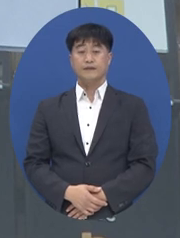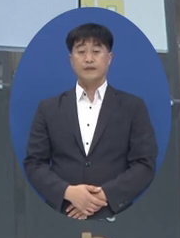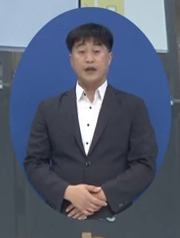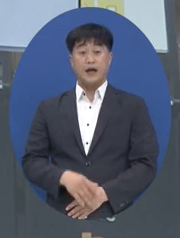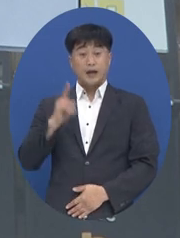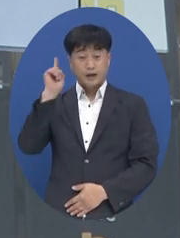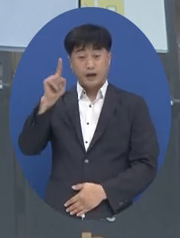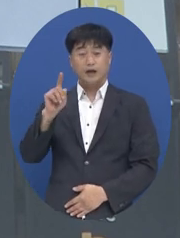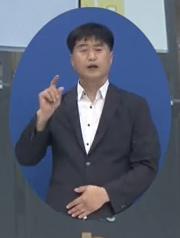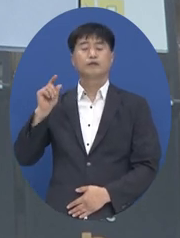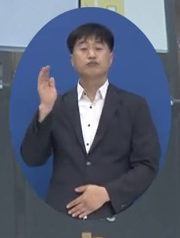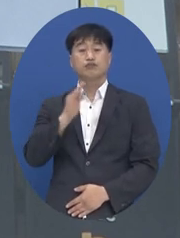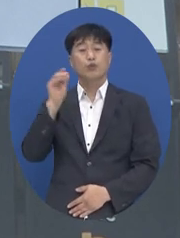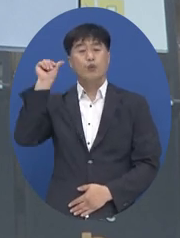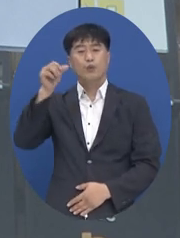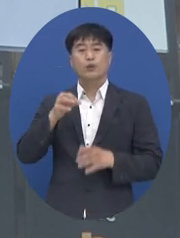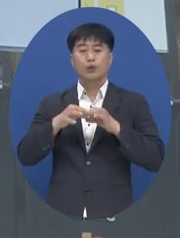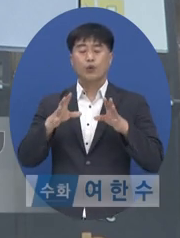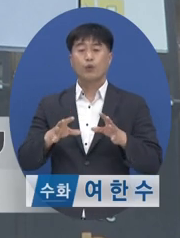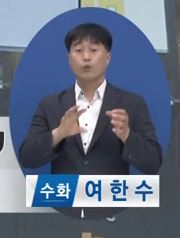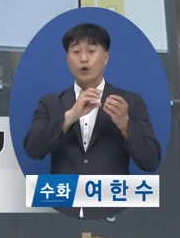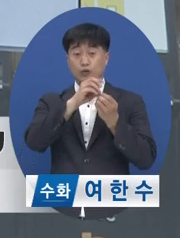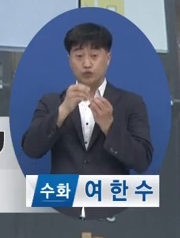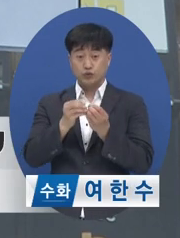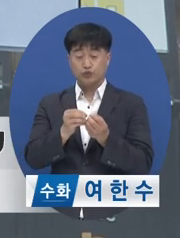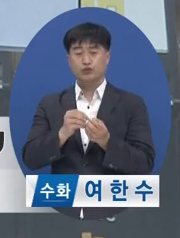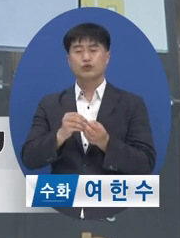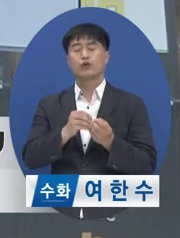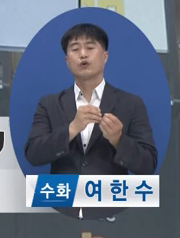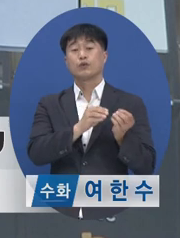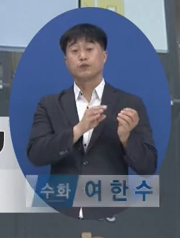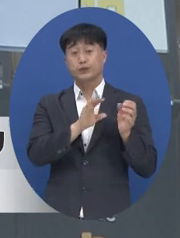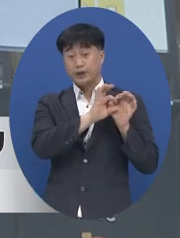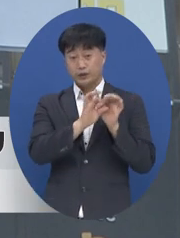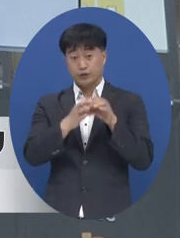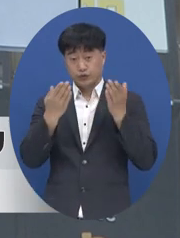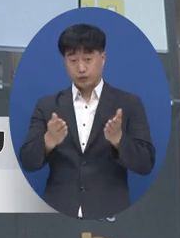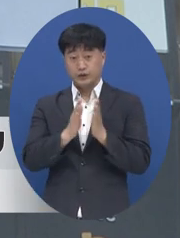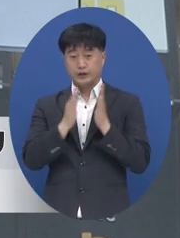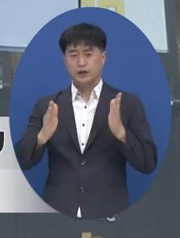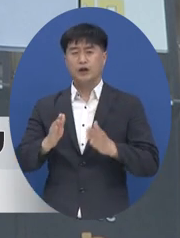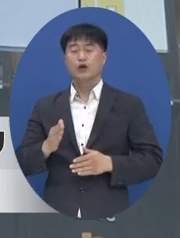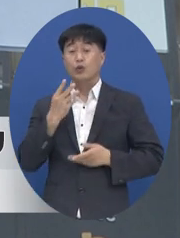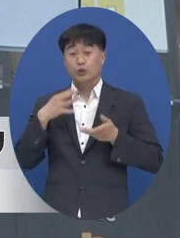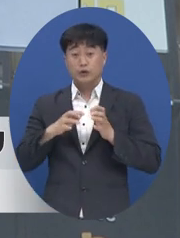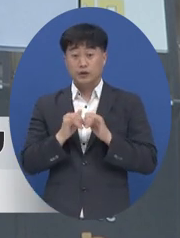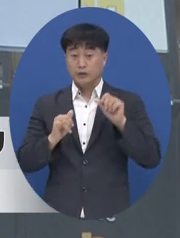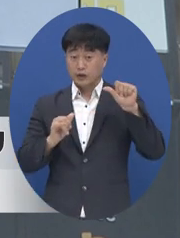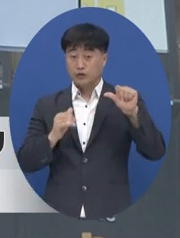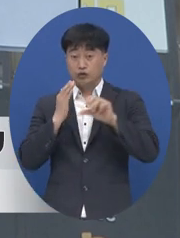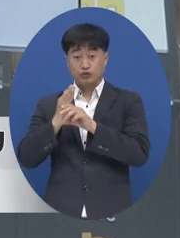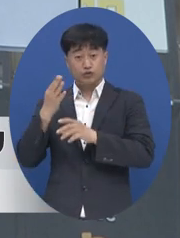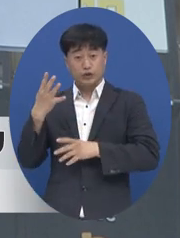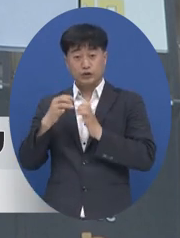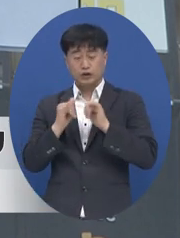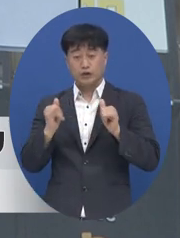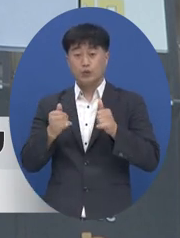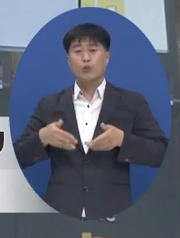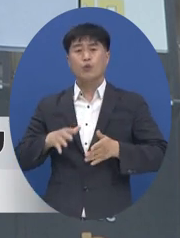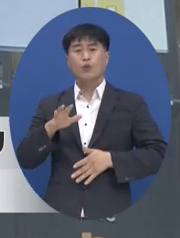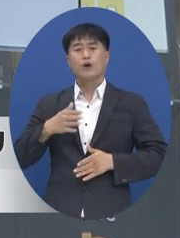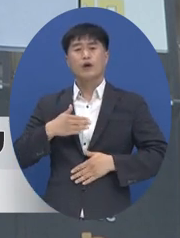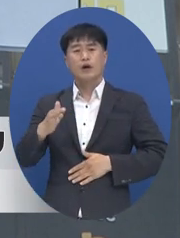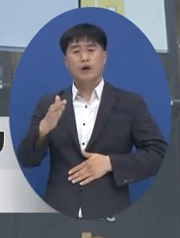내일이면 다 셀 간 이어지는 추석 연휴가 시작되는데 경기도민 5명 중 4명은 추석 귀성 길을 오를 계획이 없는 것으로